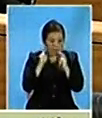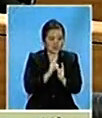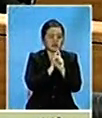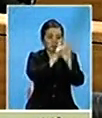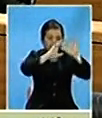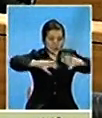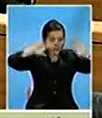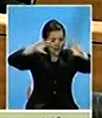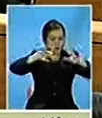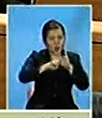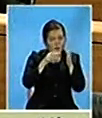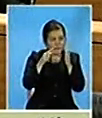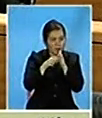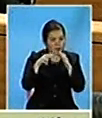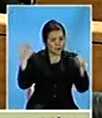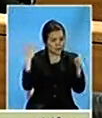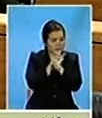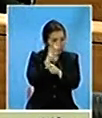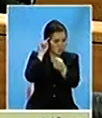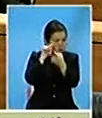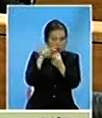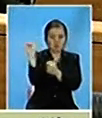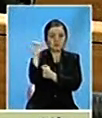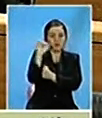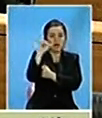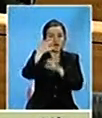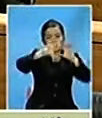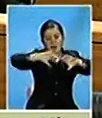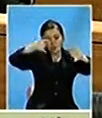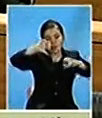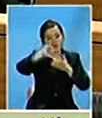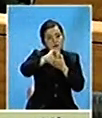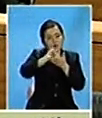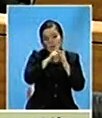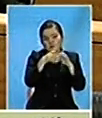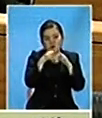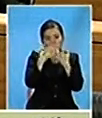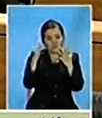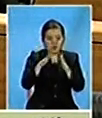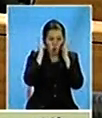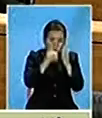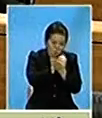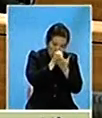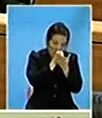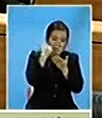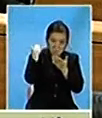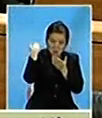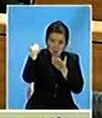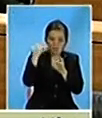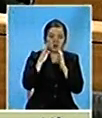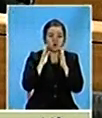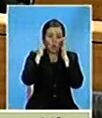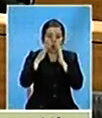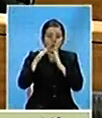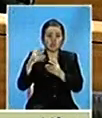ยังไม่ได้ผลตามเจตนารมณ์รัฐบาลแทบจะไม่ได้แก้ไขปัญหาเรื่องกลุ่มผู้เสพและกลุ่มเสี่ยงเลยการนำผู้เสพผู้ครอบครอง